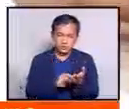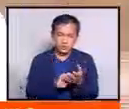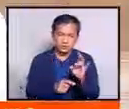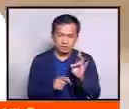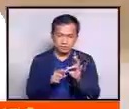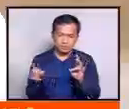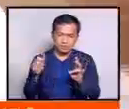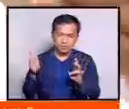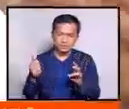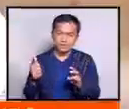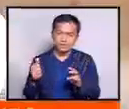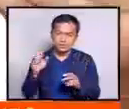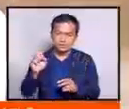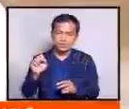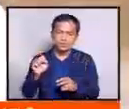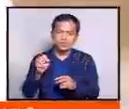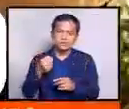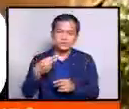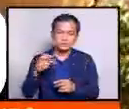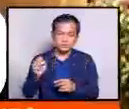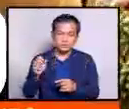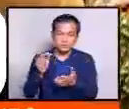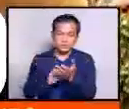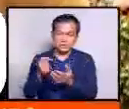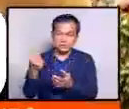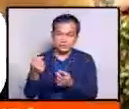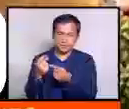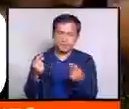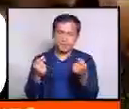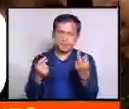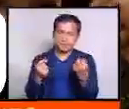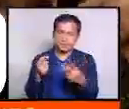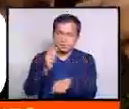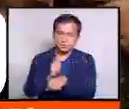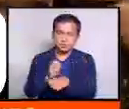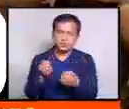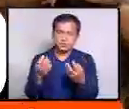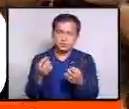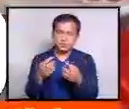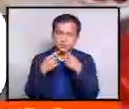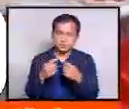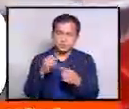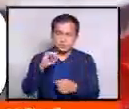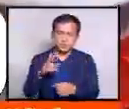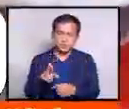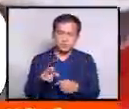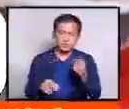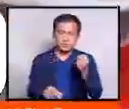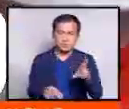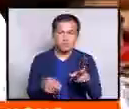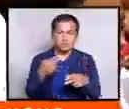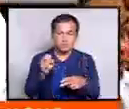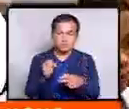well as senior high school, grade 11 and 12. Ang Tondo High School ang isa sa may pinakamaraming junior at senior high school students sa